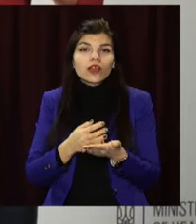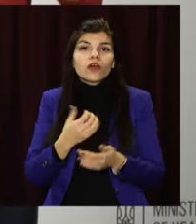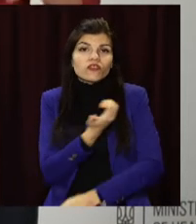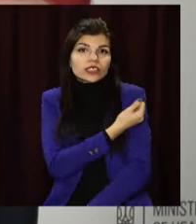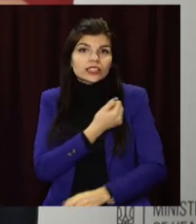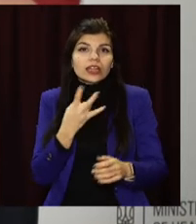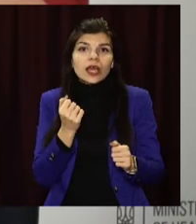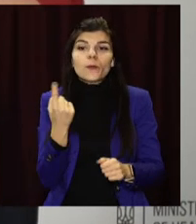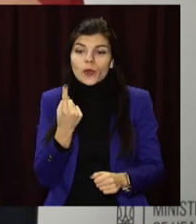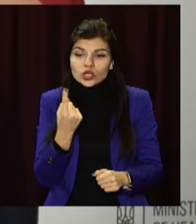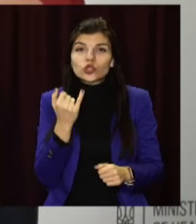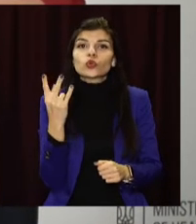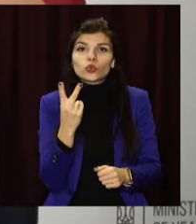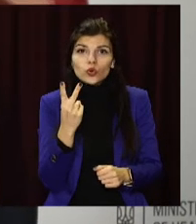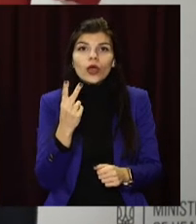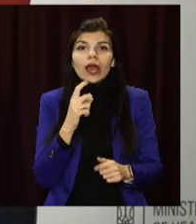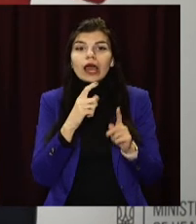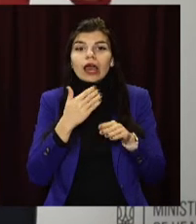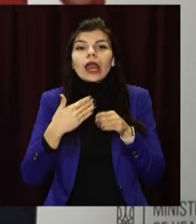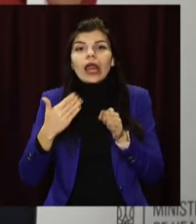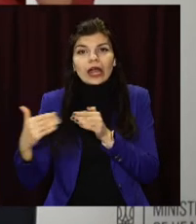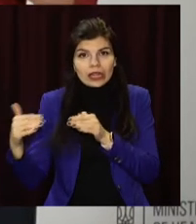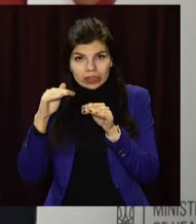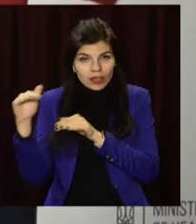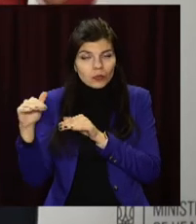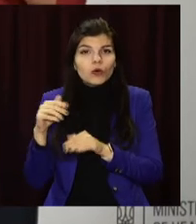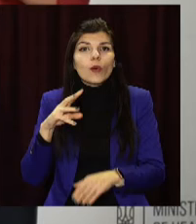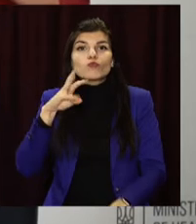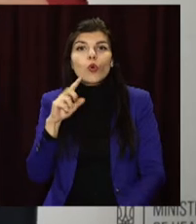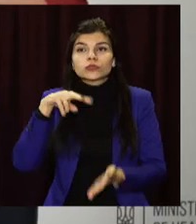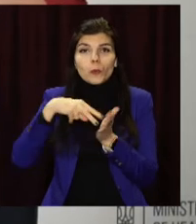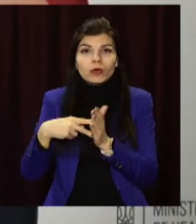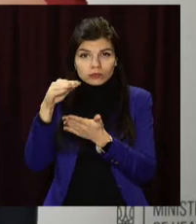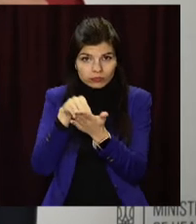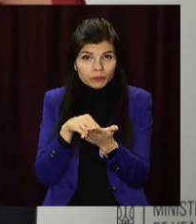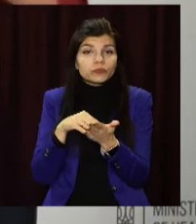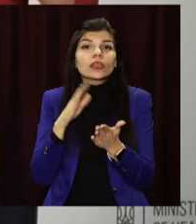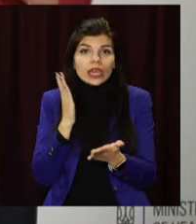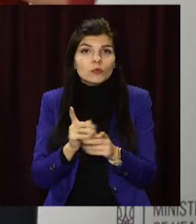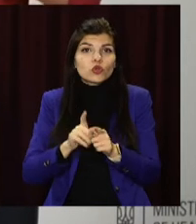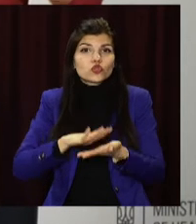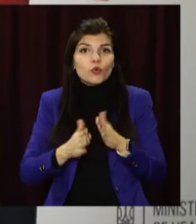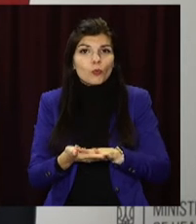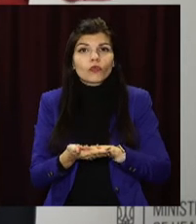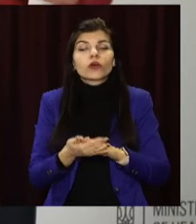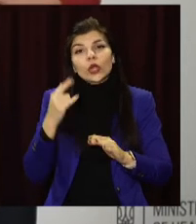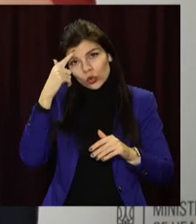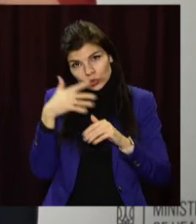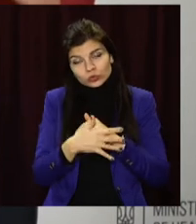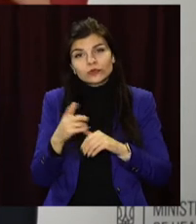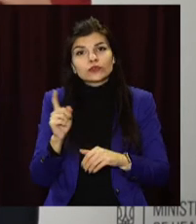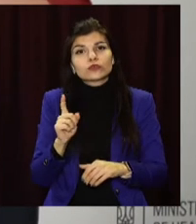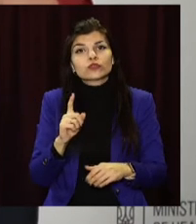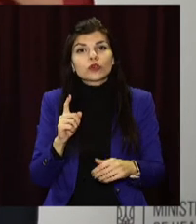для першого та другого етапу згідно планів МОЗ і має такі домовленості, і розуміємо